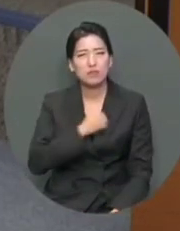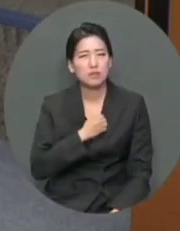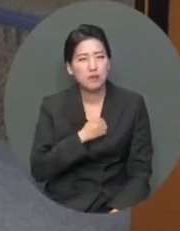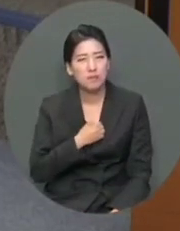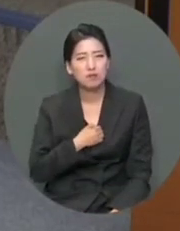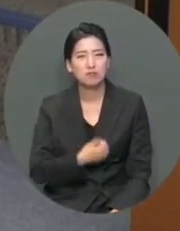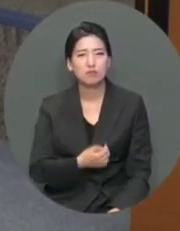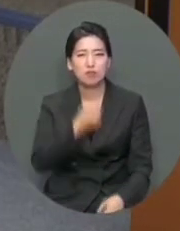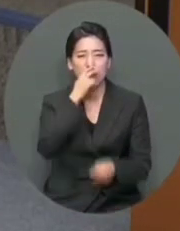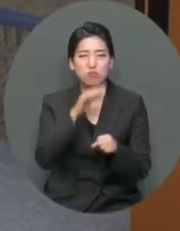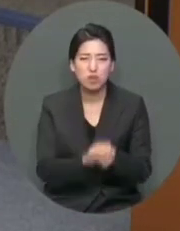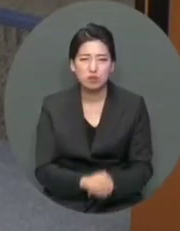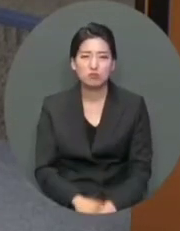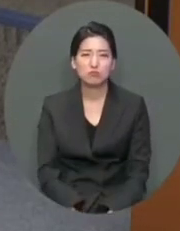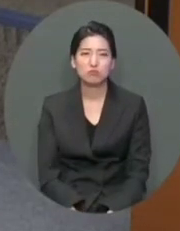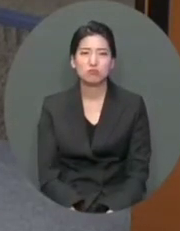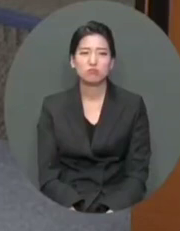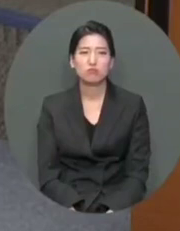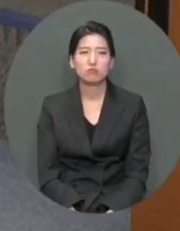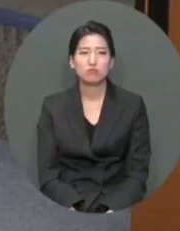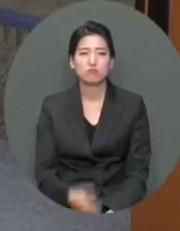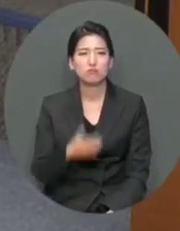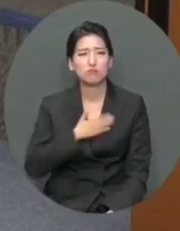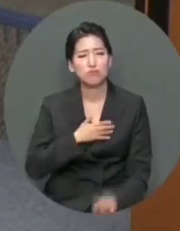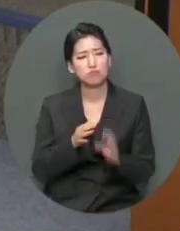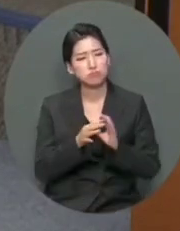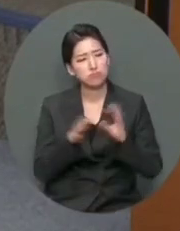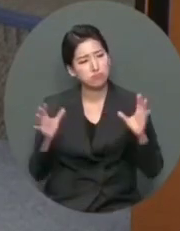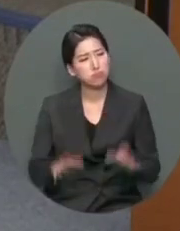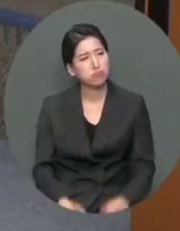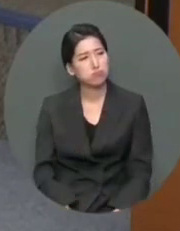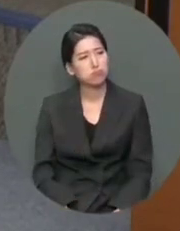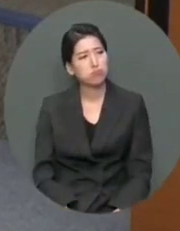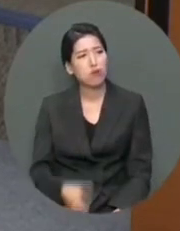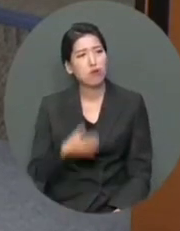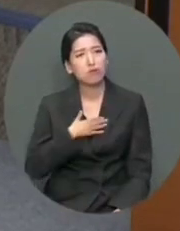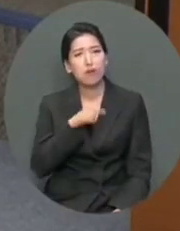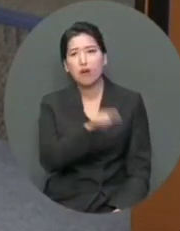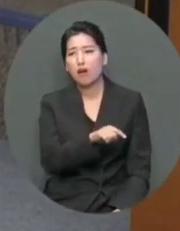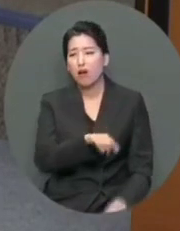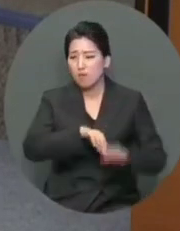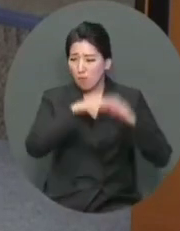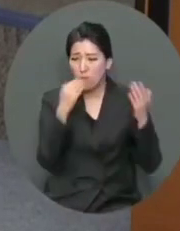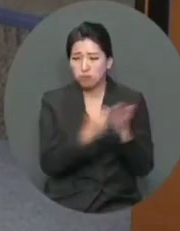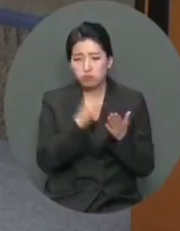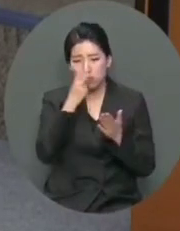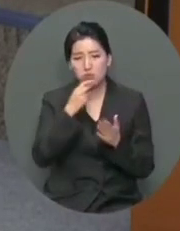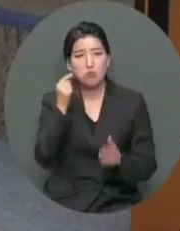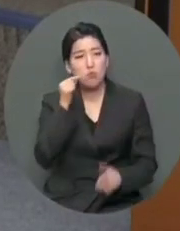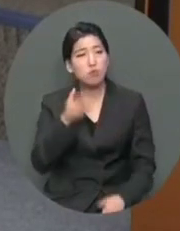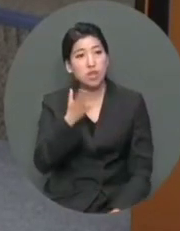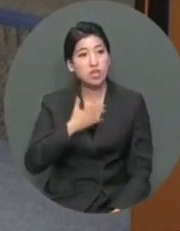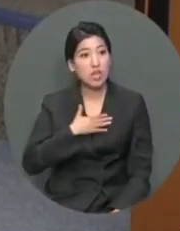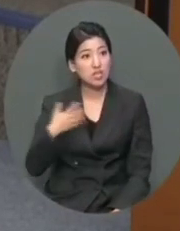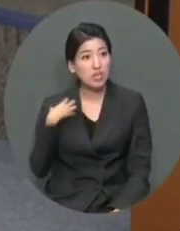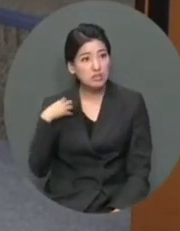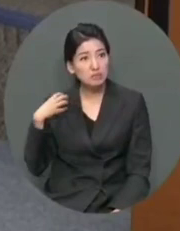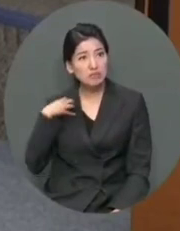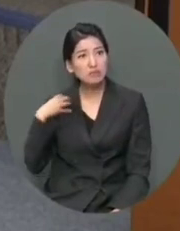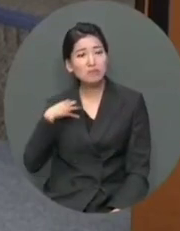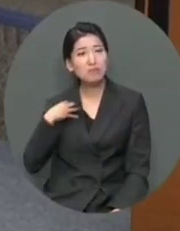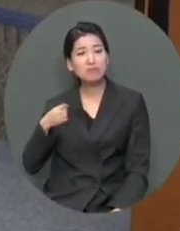있고 나와 상관없는 내가 어찌 할 수 없었던 것까지 다 내 책임으로 돌리거나 나한테